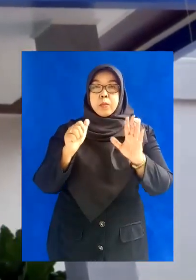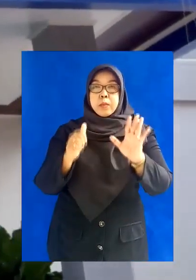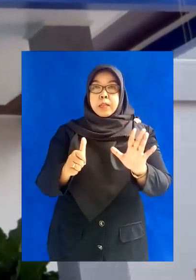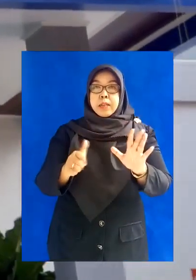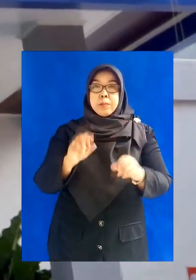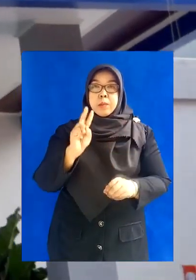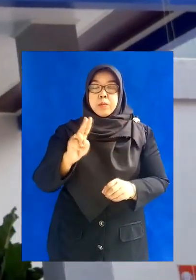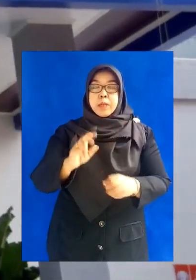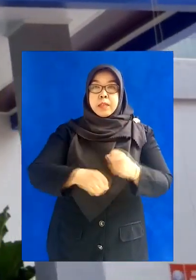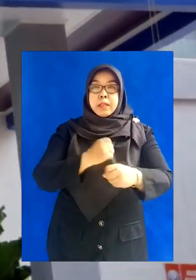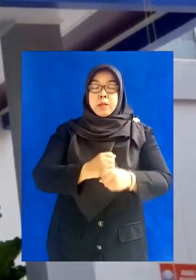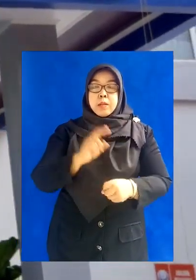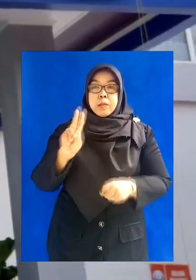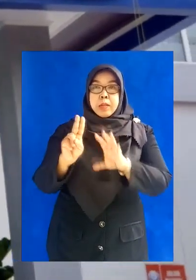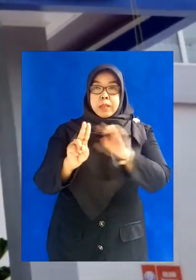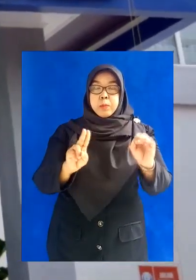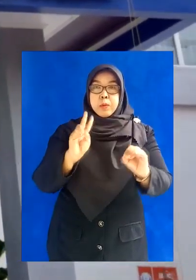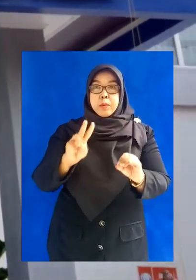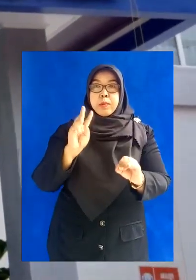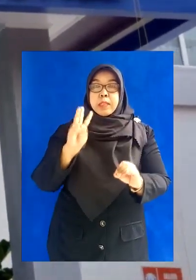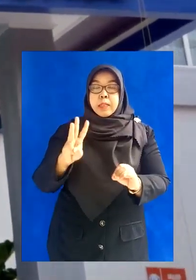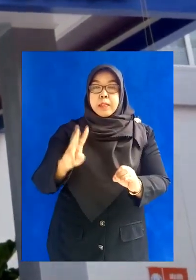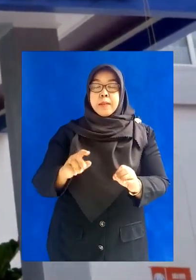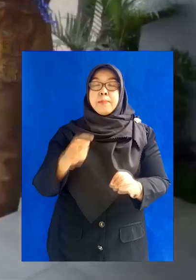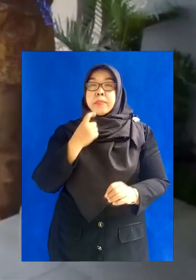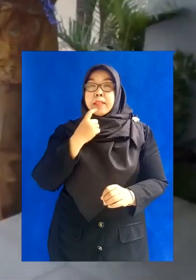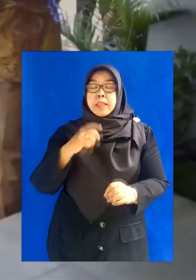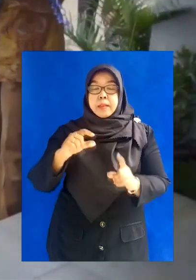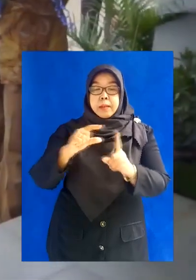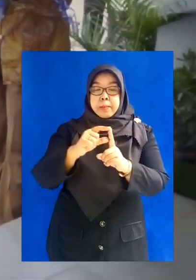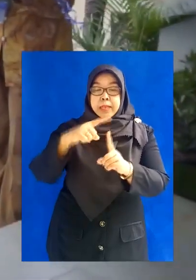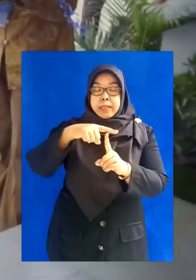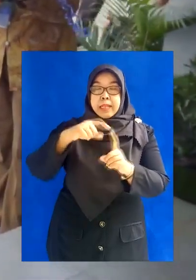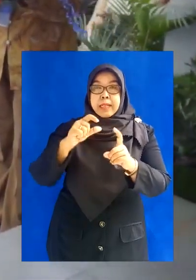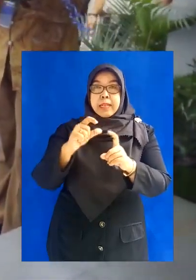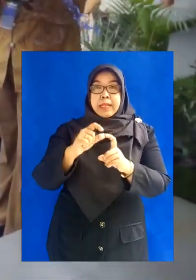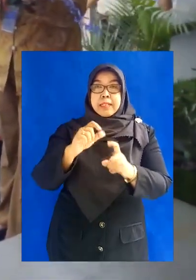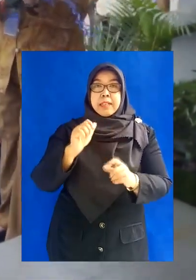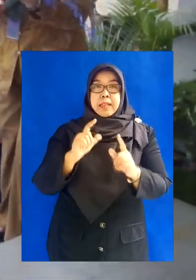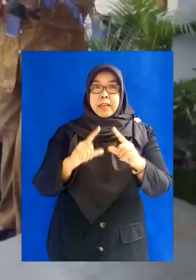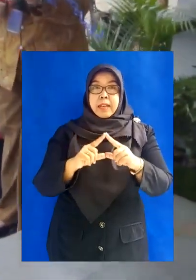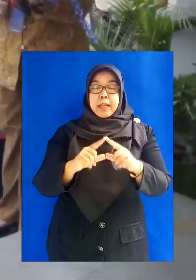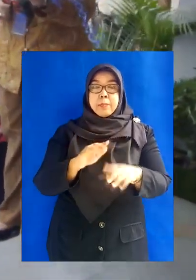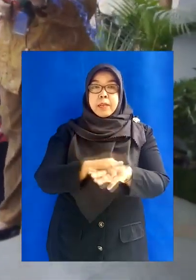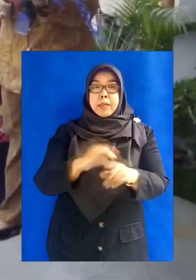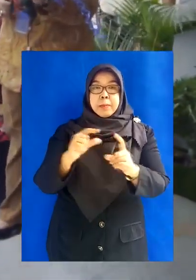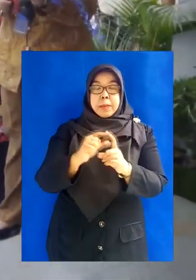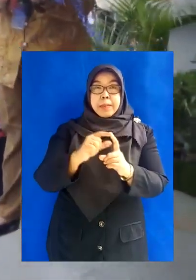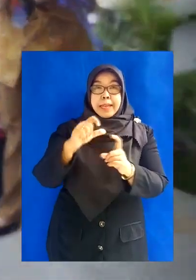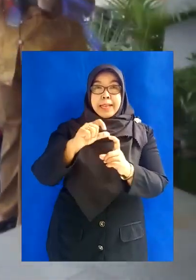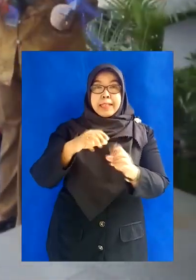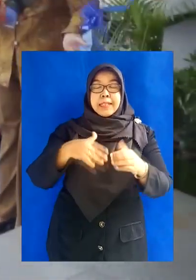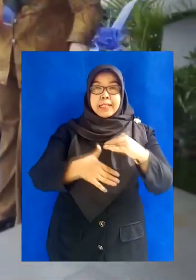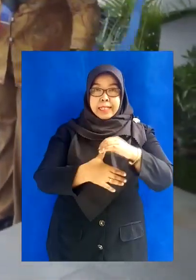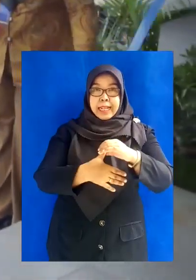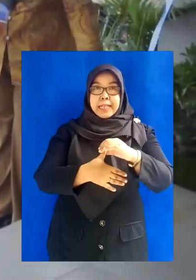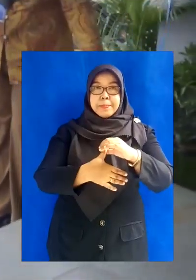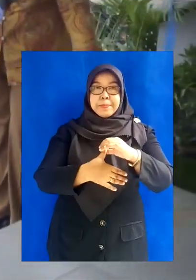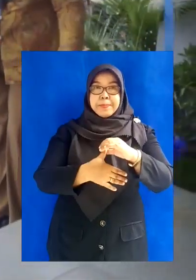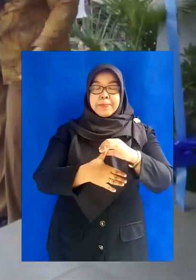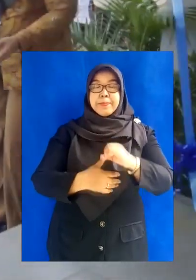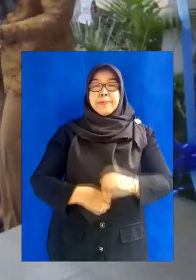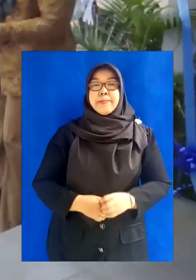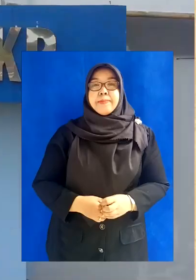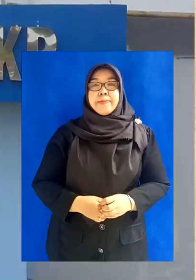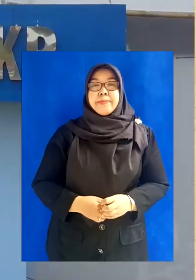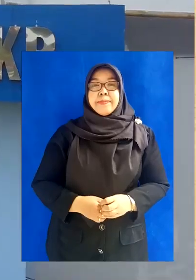2023 tentang penetapan pelayanan terpadu satu atap atau PTSA pada Pelabuhan Perikanan Samudra Cilacap, Kementerian